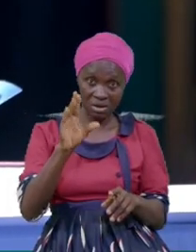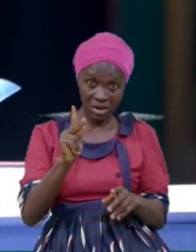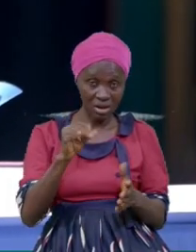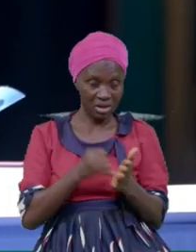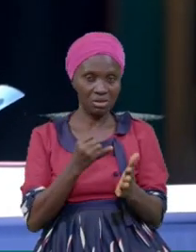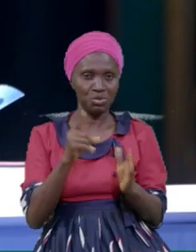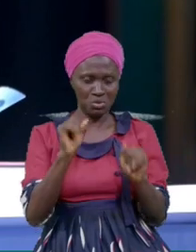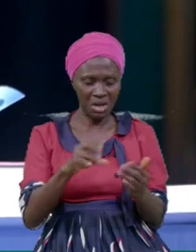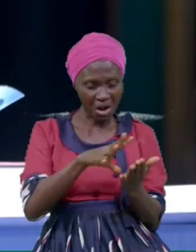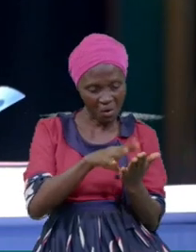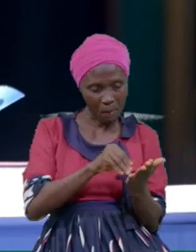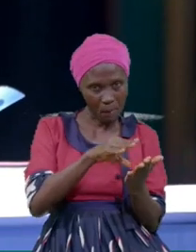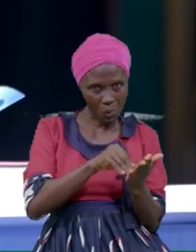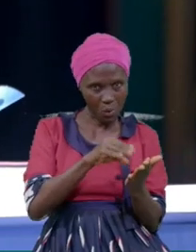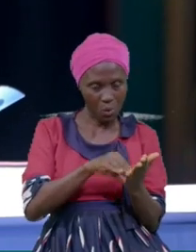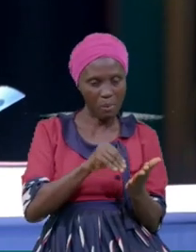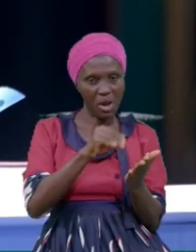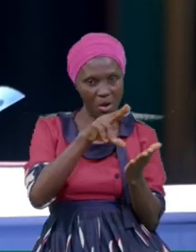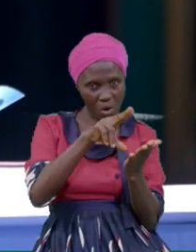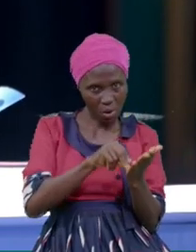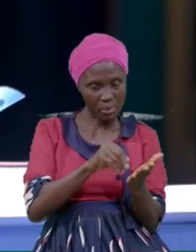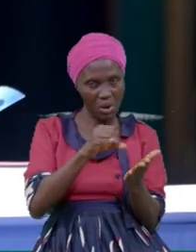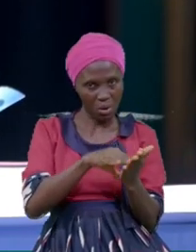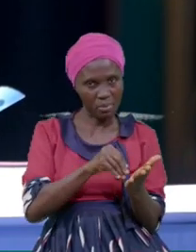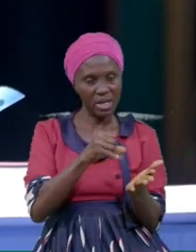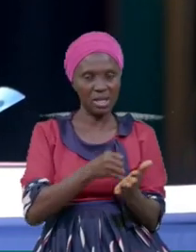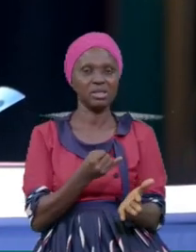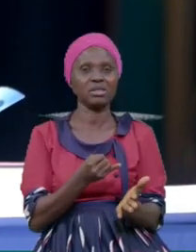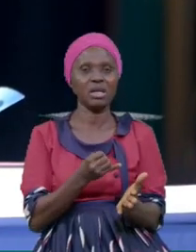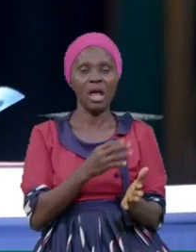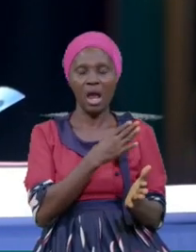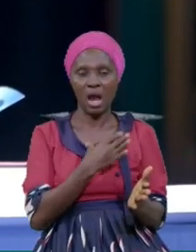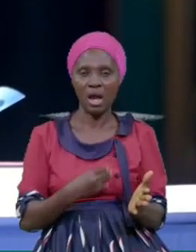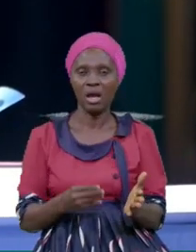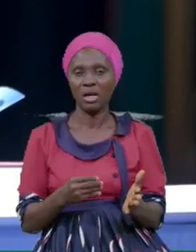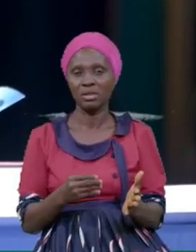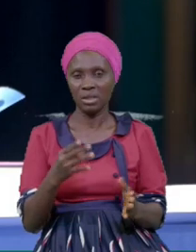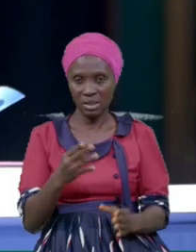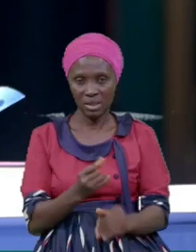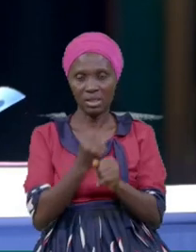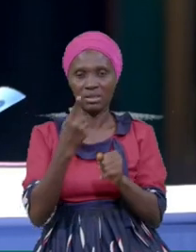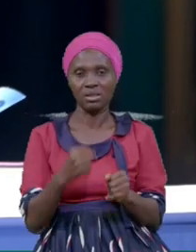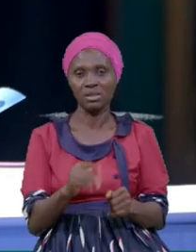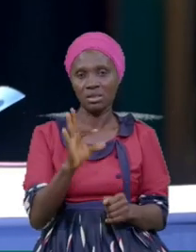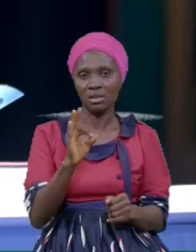Vous ne pouvez pas, ça ne vous donne pas la main, copier et coller.